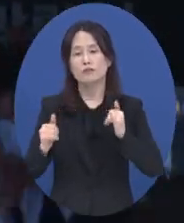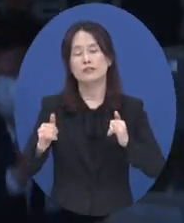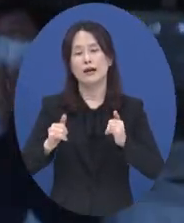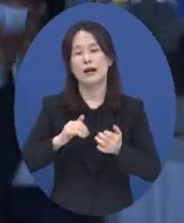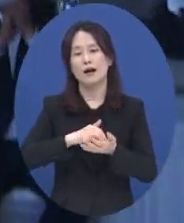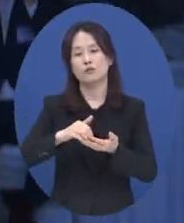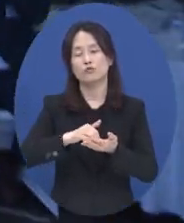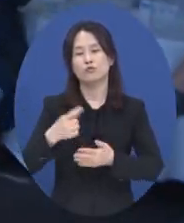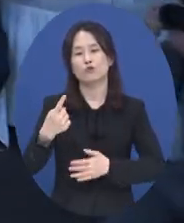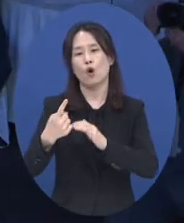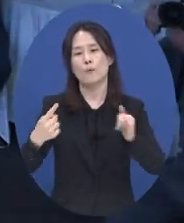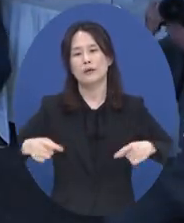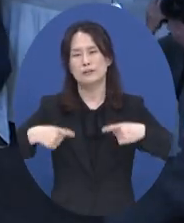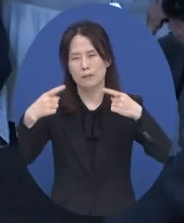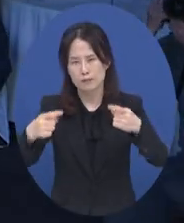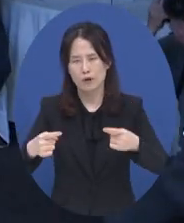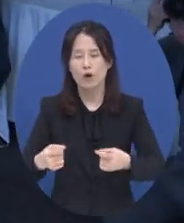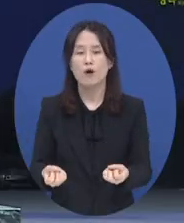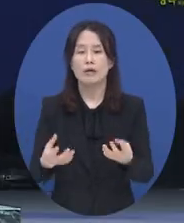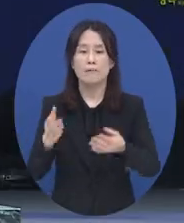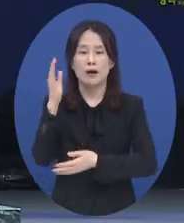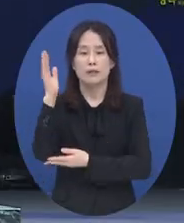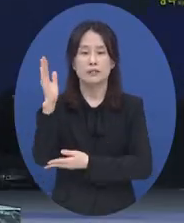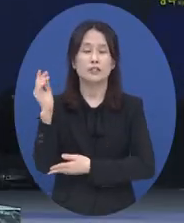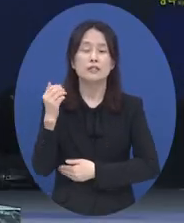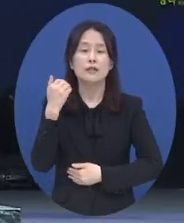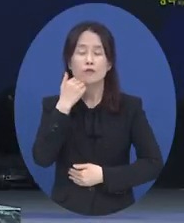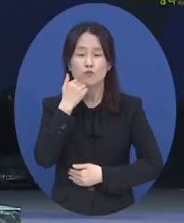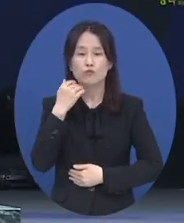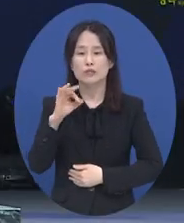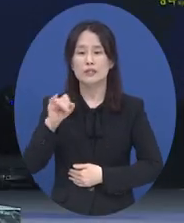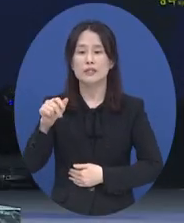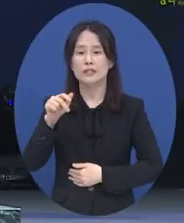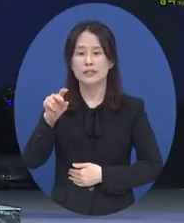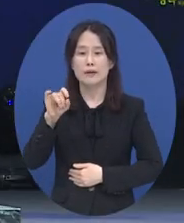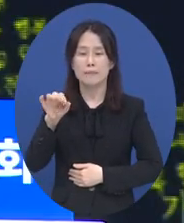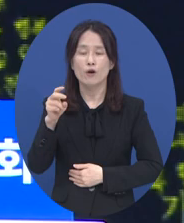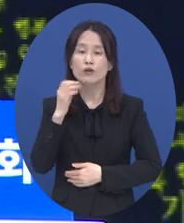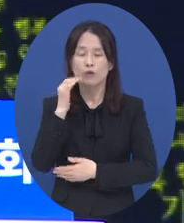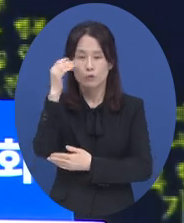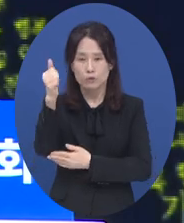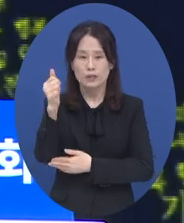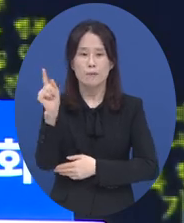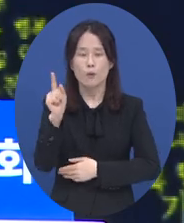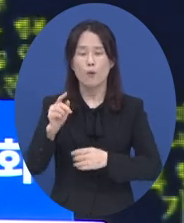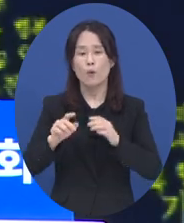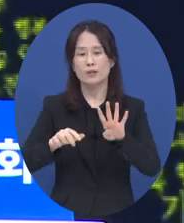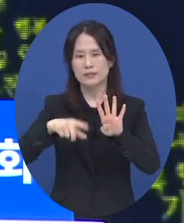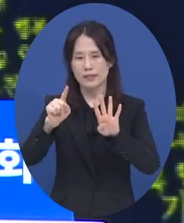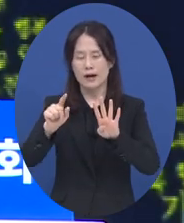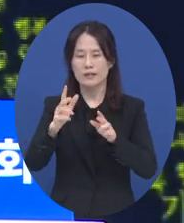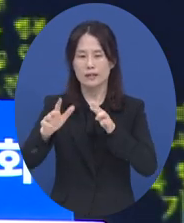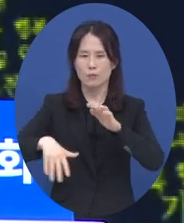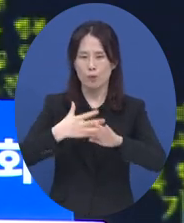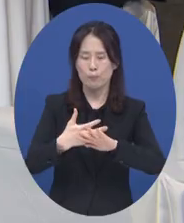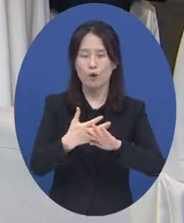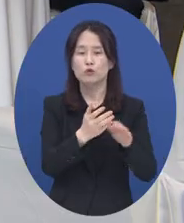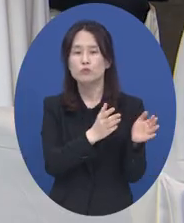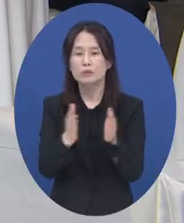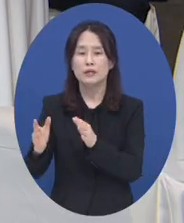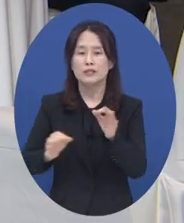학교 안가고 때 개막식에 품으면 이제는 경기도 살은 교회사를 통해 4 차 산업혁명 시대를 대비하는 경제 정책 이라며